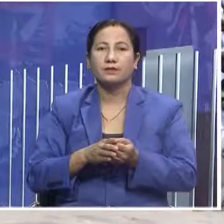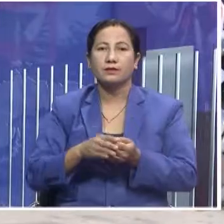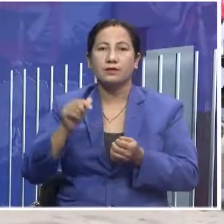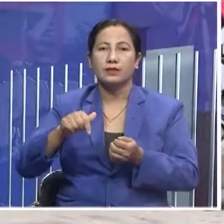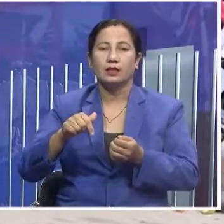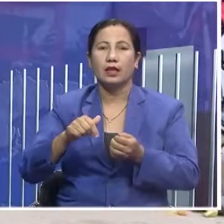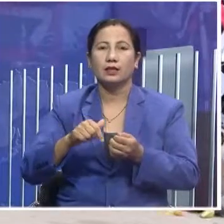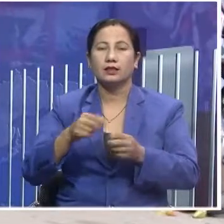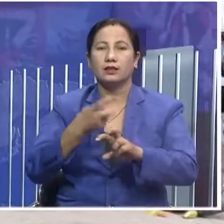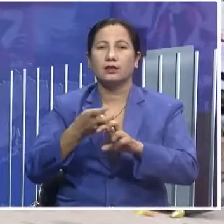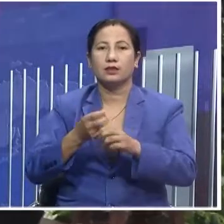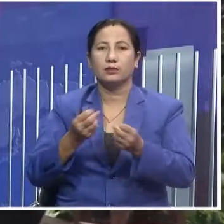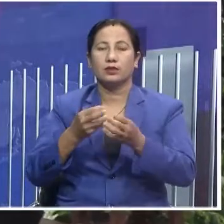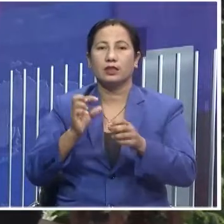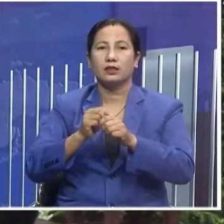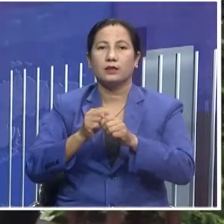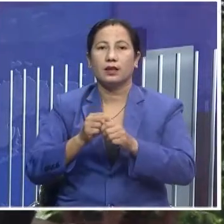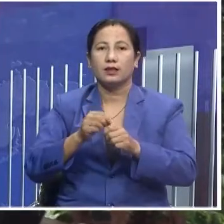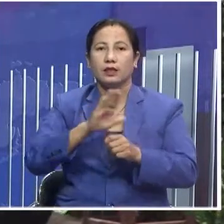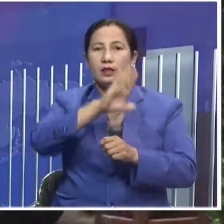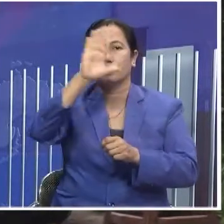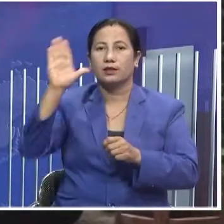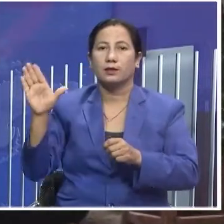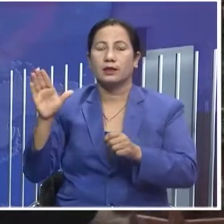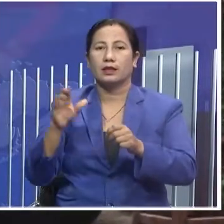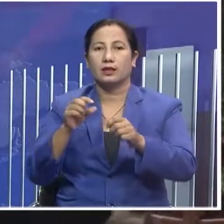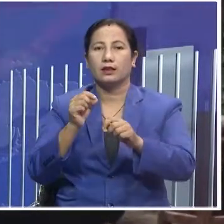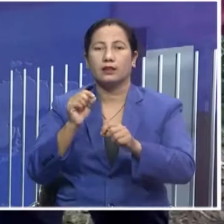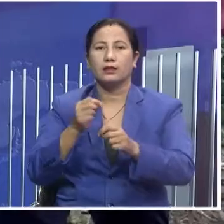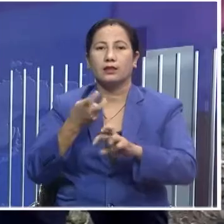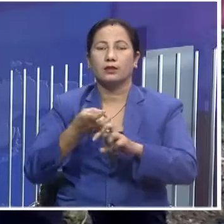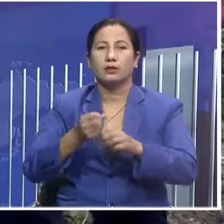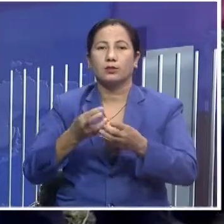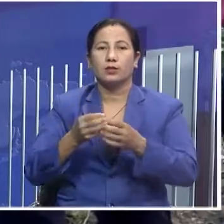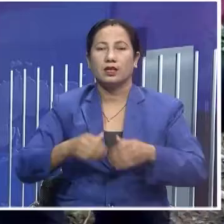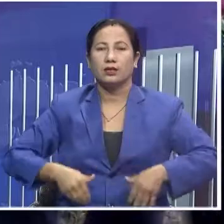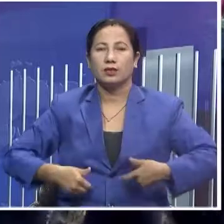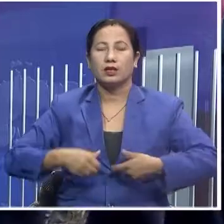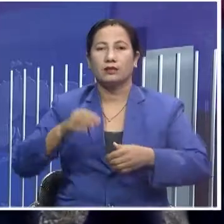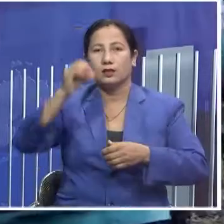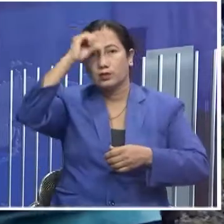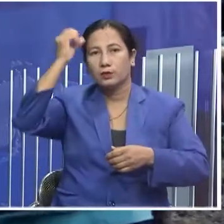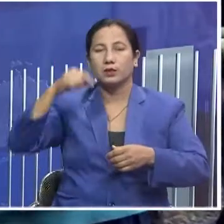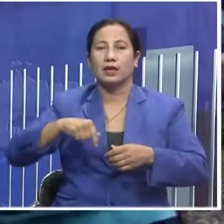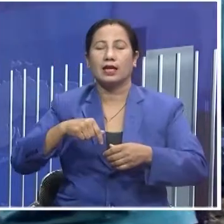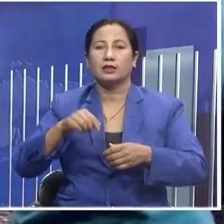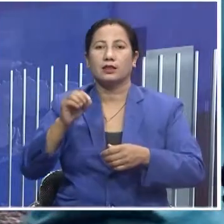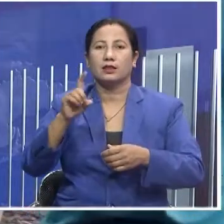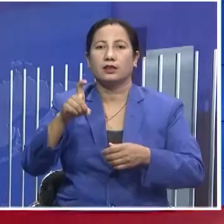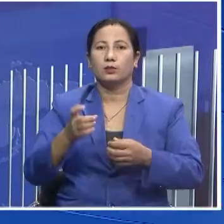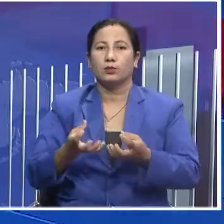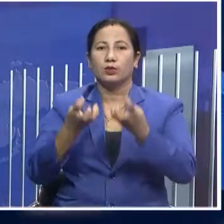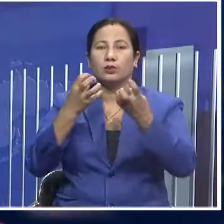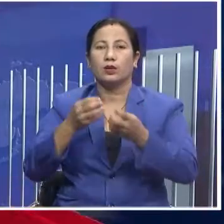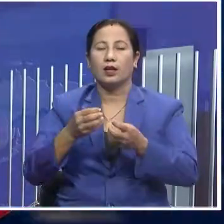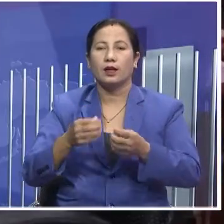आज विश्वकर्मा पूजा, निर्माणका देवता विश्वकर्मा बाबाको पूजा आज गरी मनाइँदै सुदूरपश्चिममा आज मनाइने बुढी पोल्ने पर्व लोप